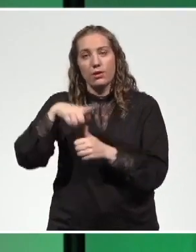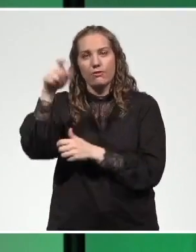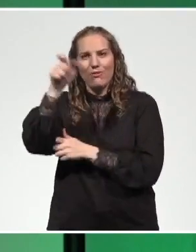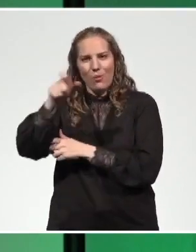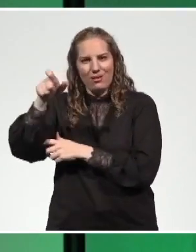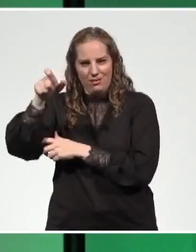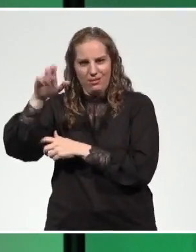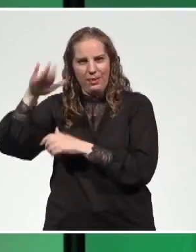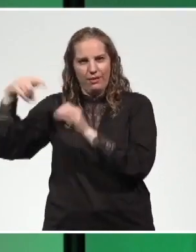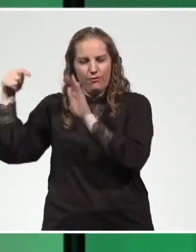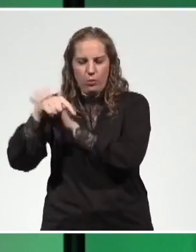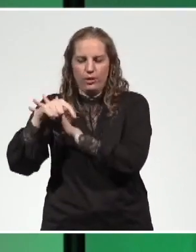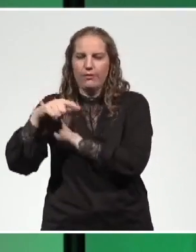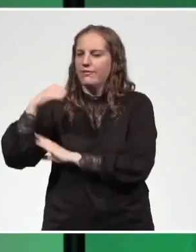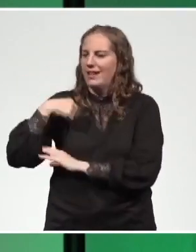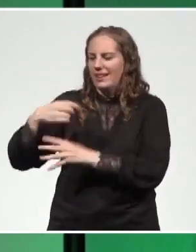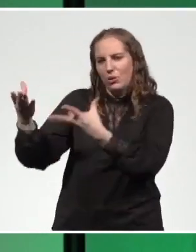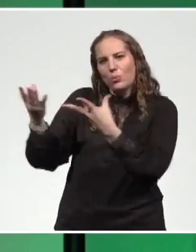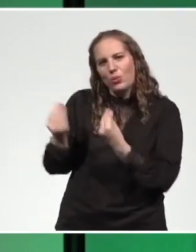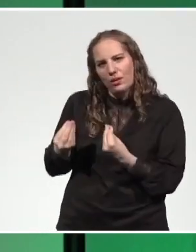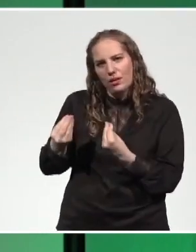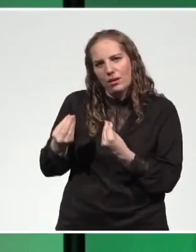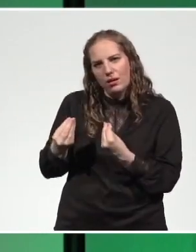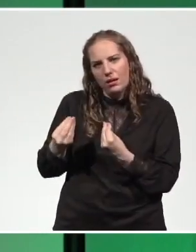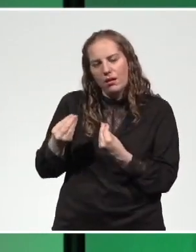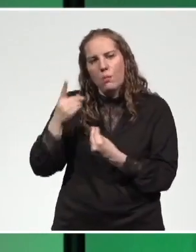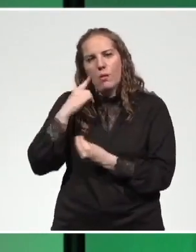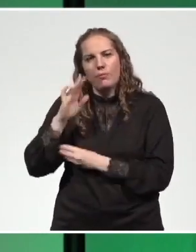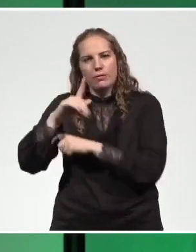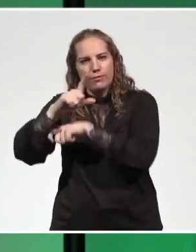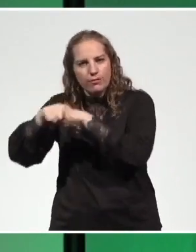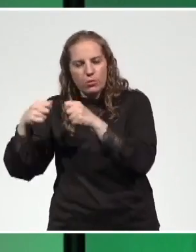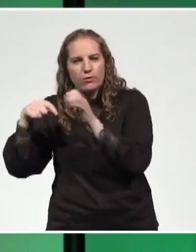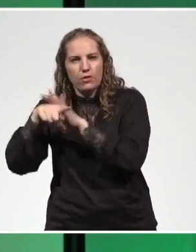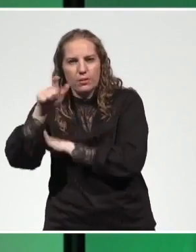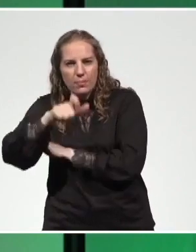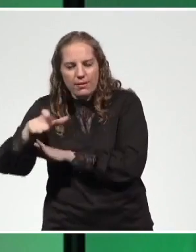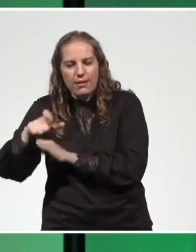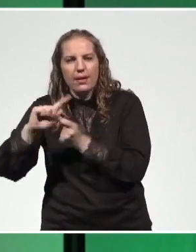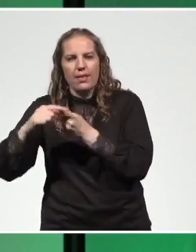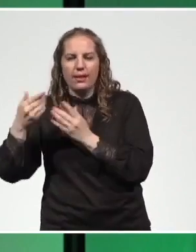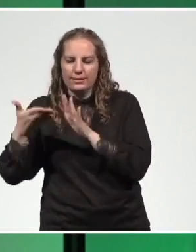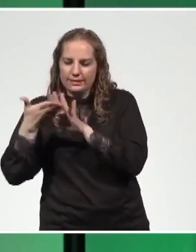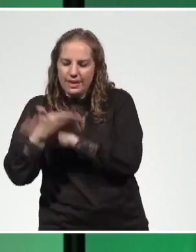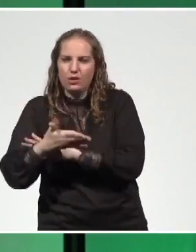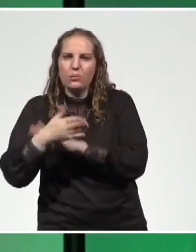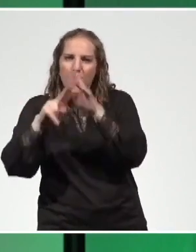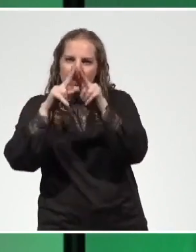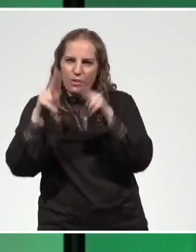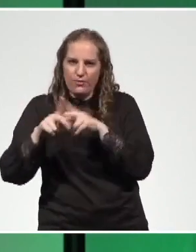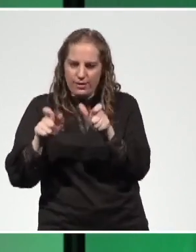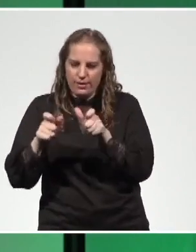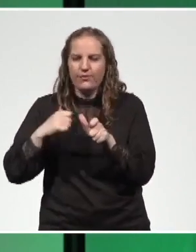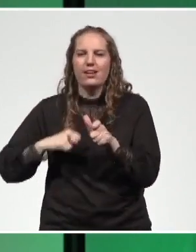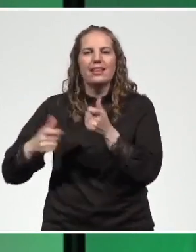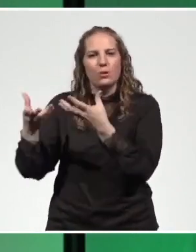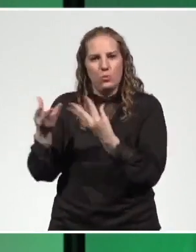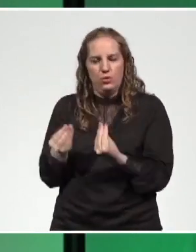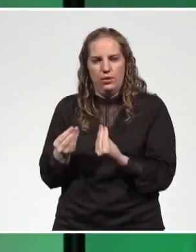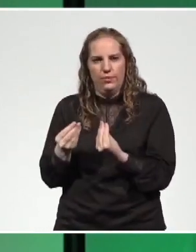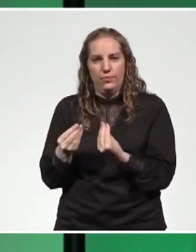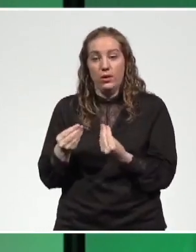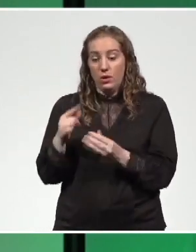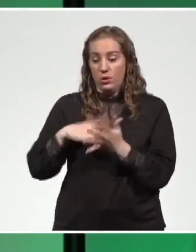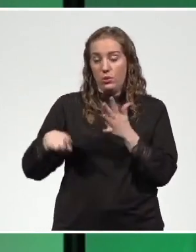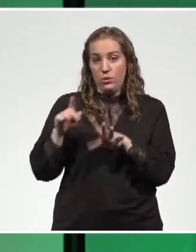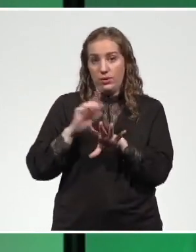flótta. Hvort sem að við erum að horfa til kvótaflóttamanna eða umsækjendum alþjóðlega vernd. Og á þessu kjörtímabili þá höfum